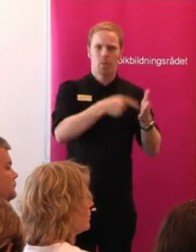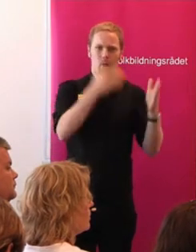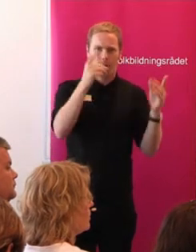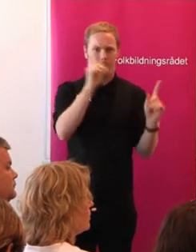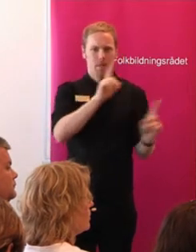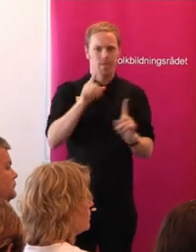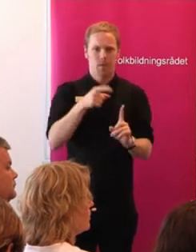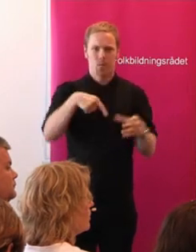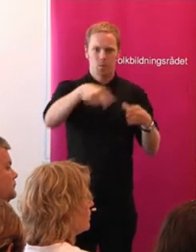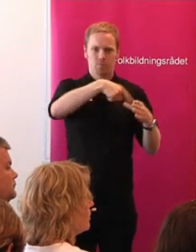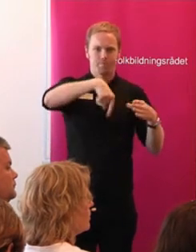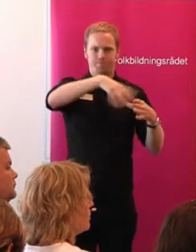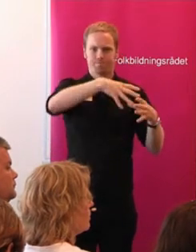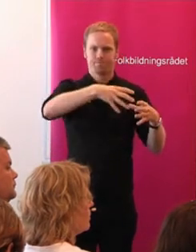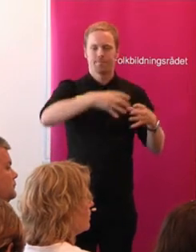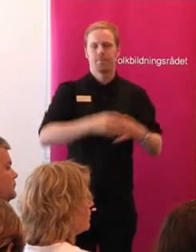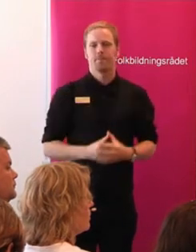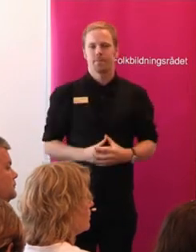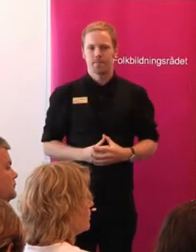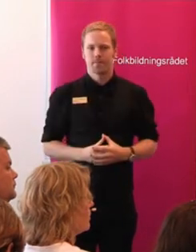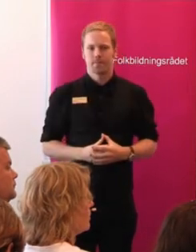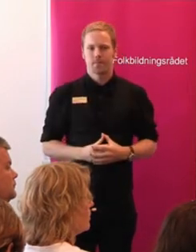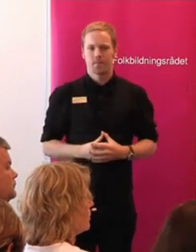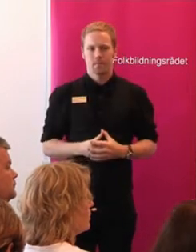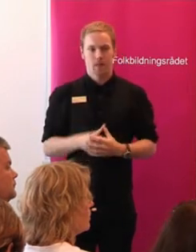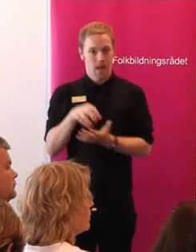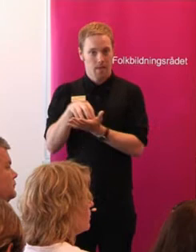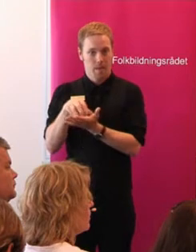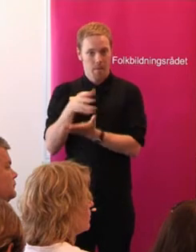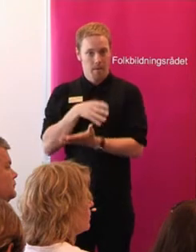och om man vill ha deltagare,